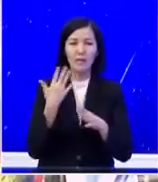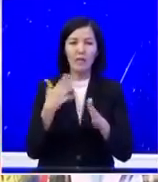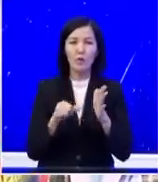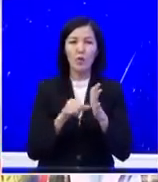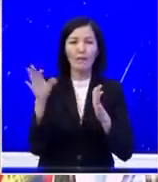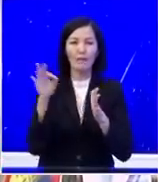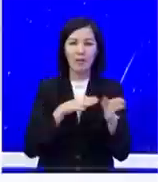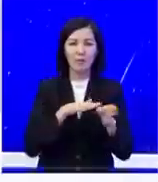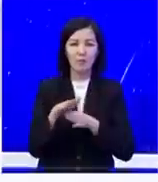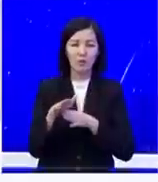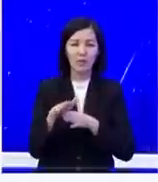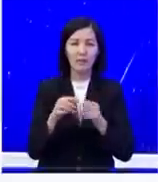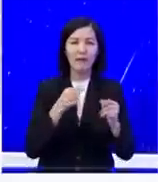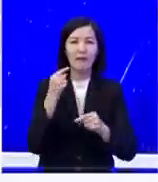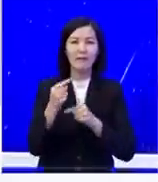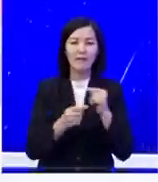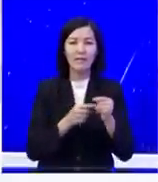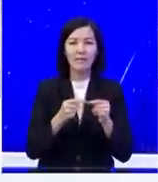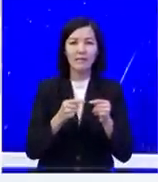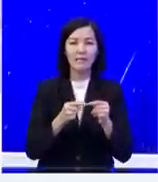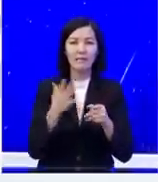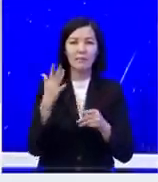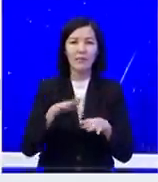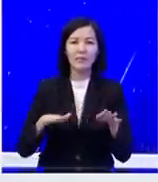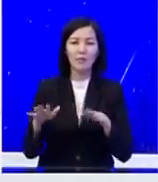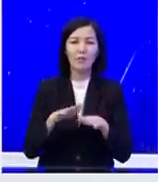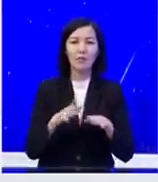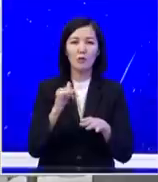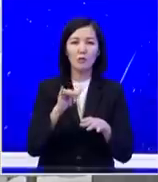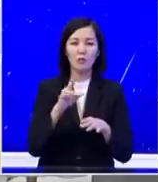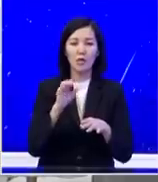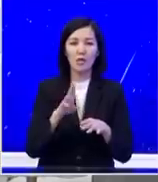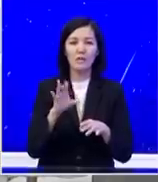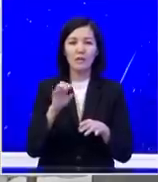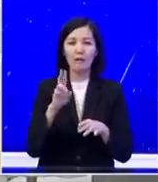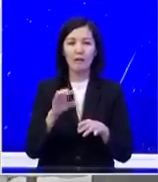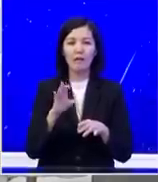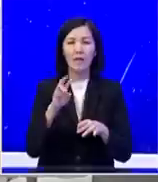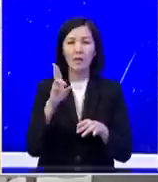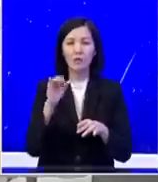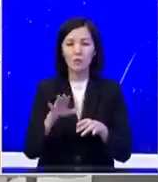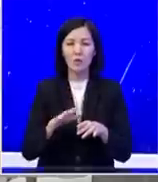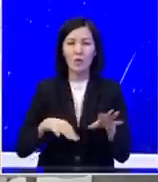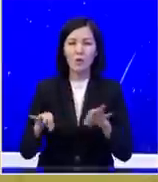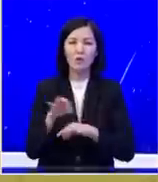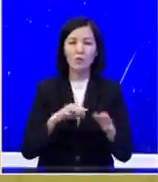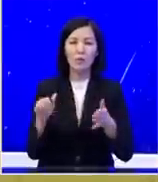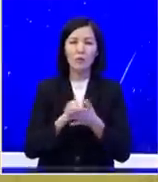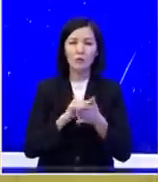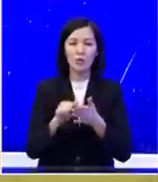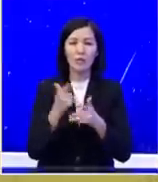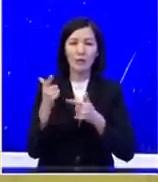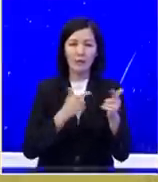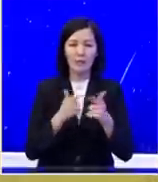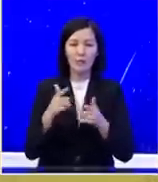26% орындалды. Келесі кезекте 5 аудан тұр. Осы тамызда Үшарал аймағы, Сарқан, Ақсу аудандары бойынша жобалық құжаттама аяқталады. Айта